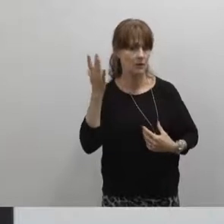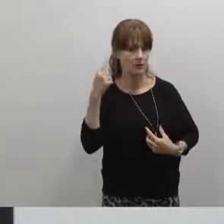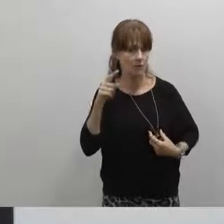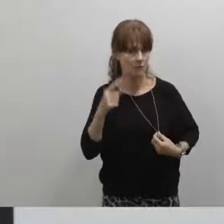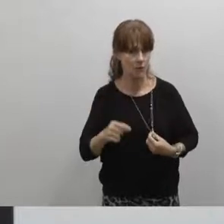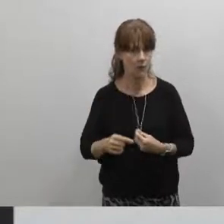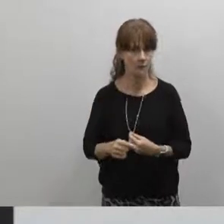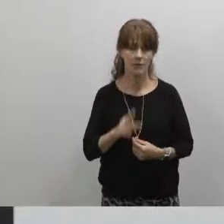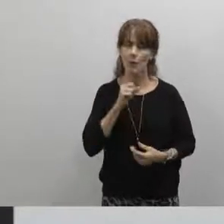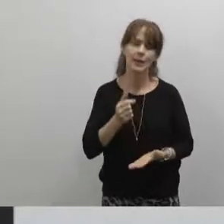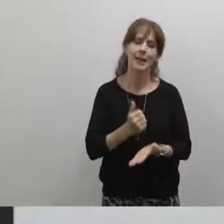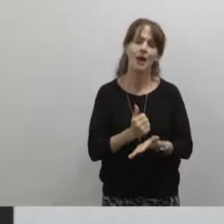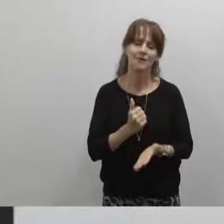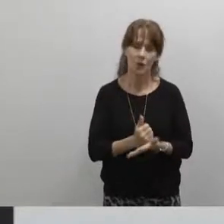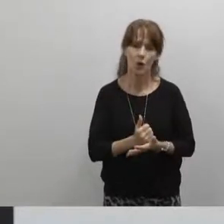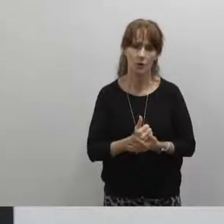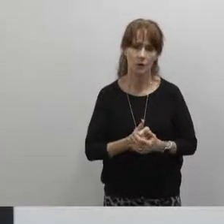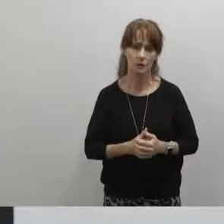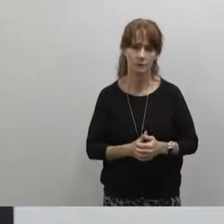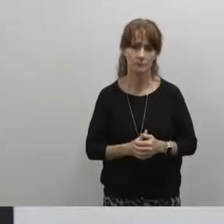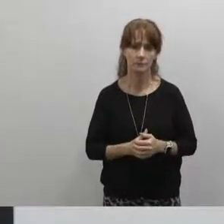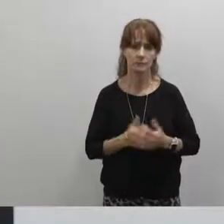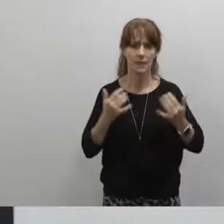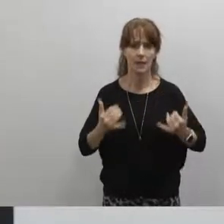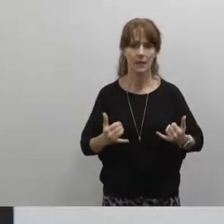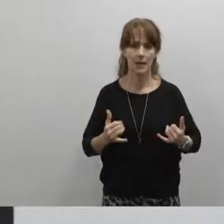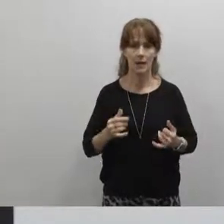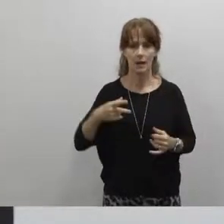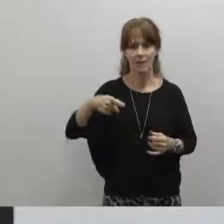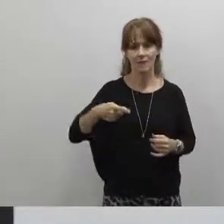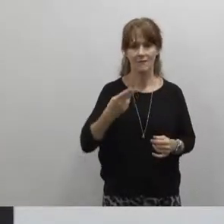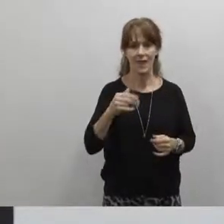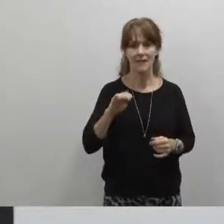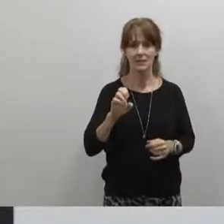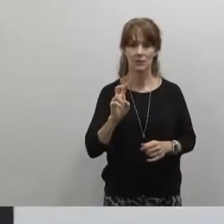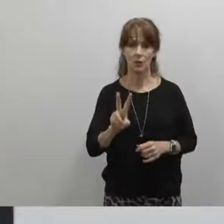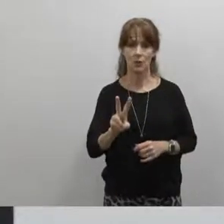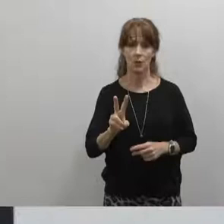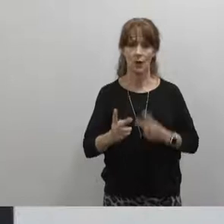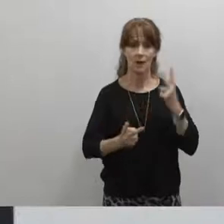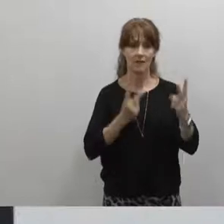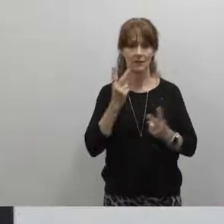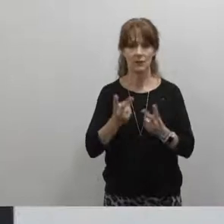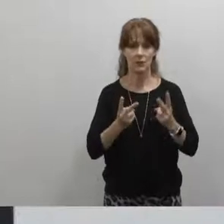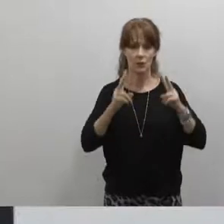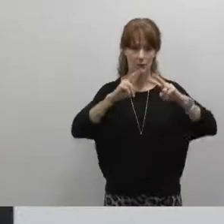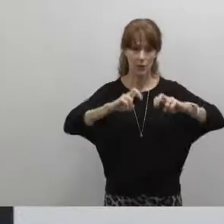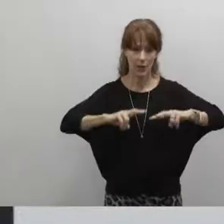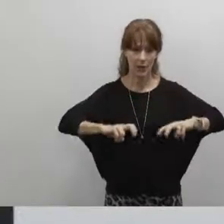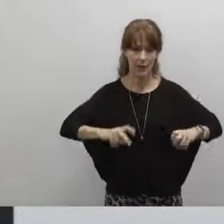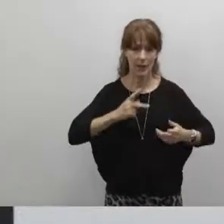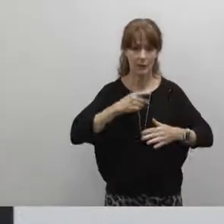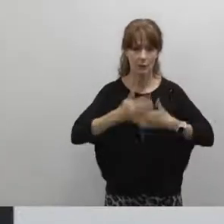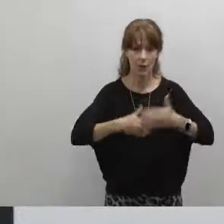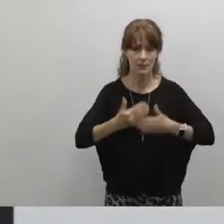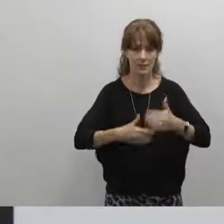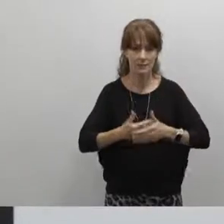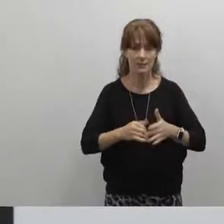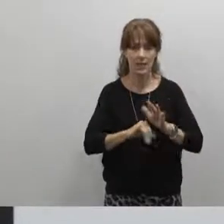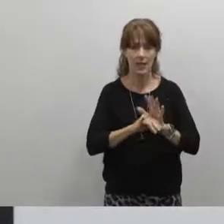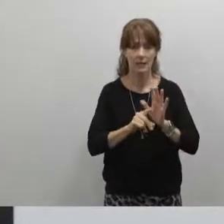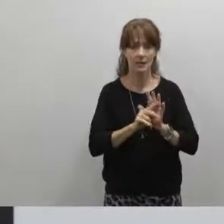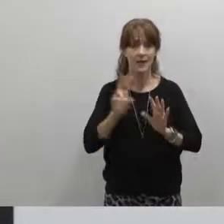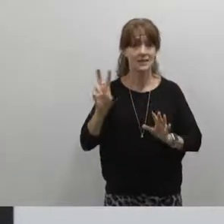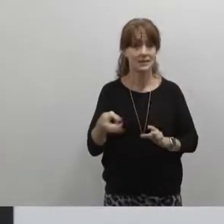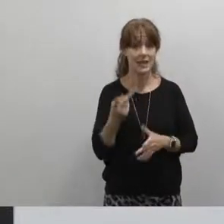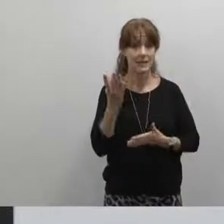muốn là dương châu sạc lại nhà Paravan sala đấng Paravan sala đấng kia nó bằng hai phải nhiên bàn